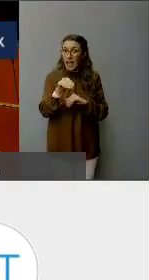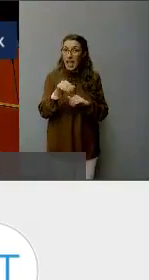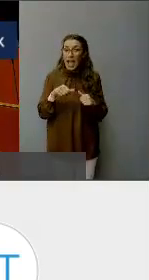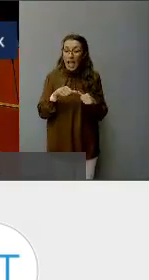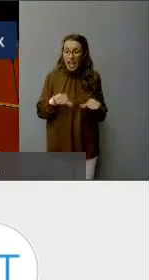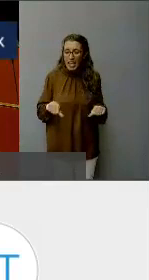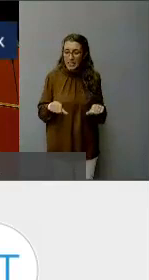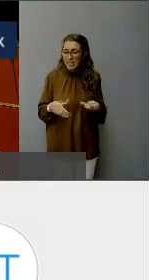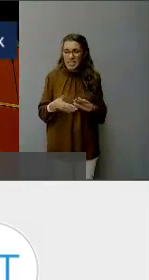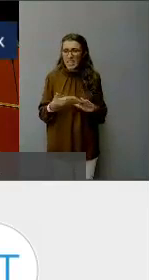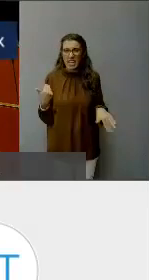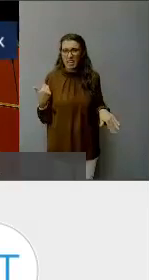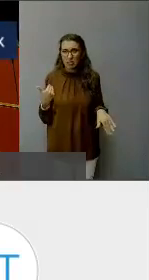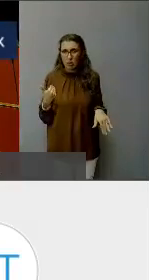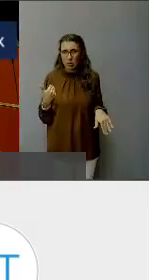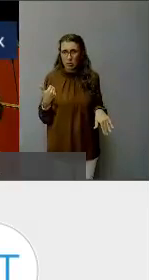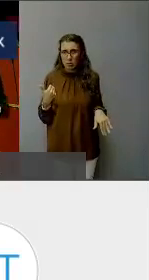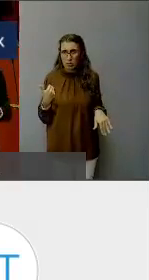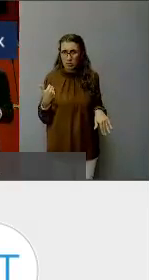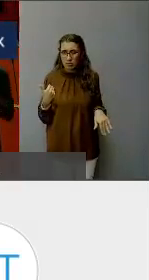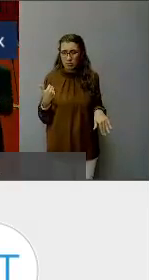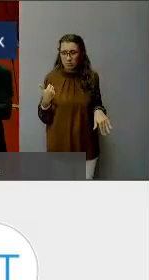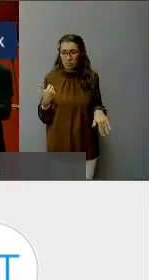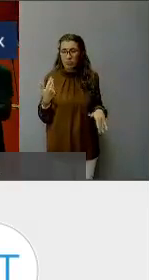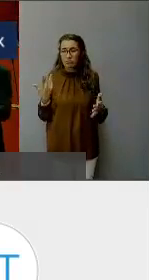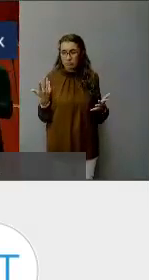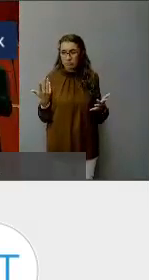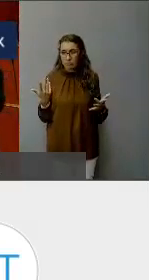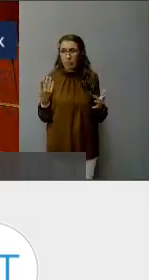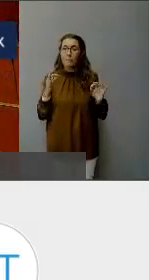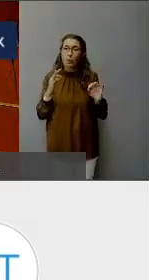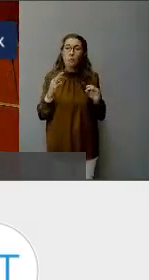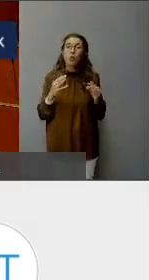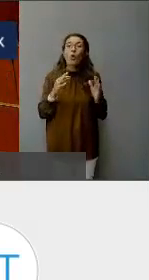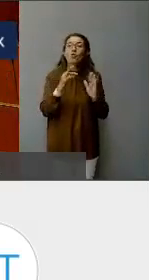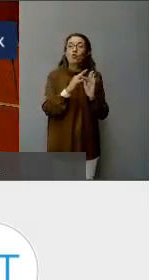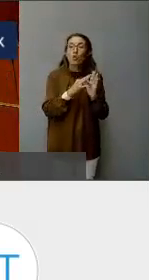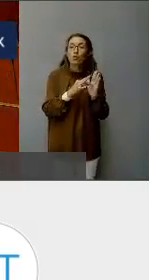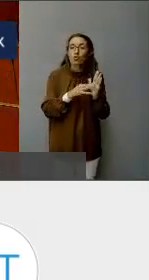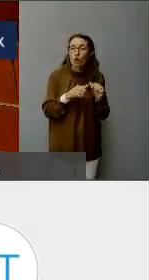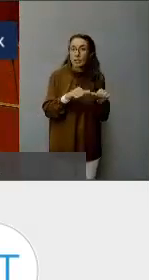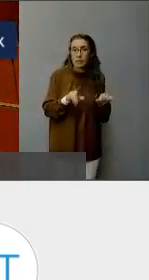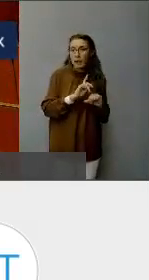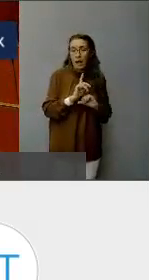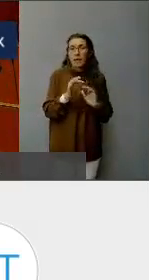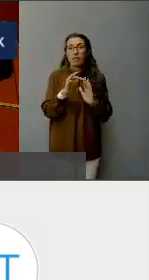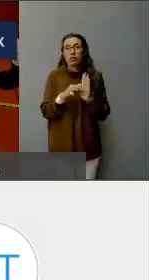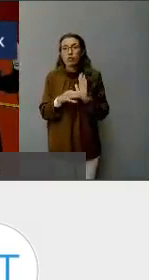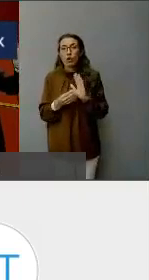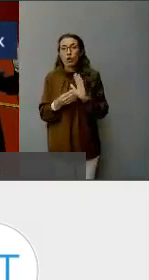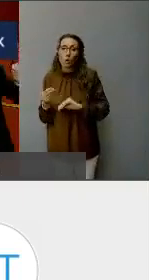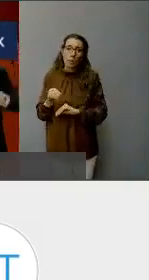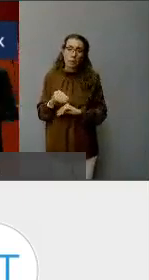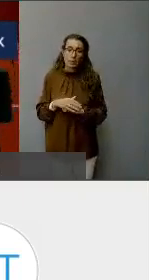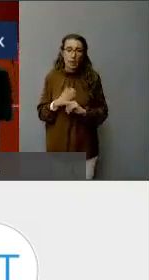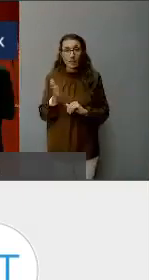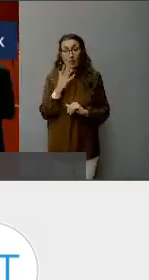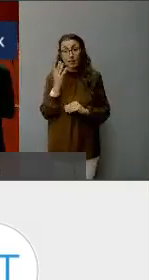funzioni principali e rimetterla dove dovrebbe stare le funzioni complementari che così è un po come il gioco dell'oca quando te ne vai fonzie